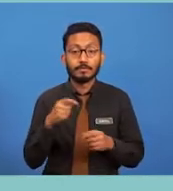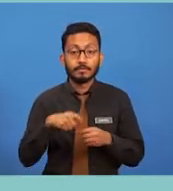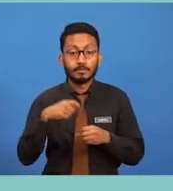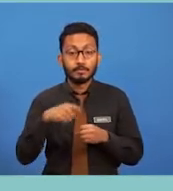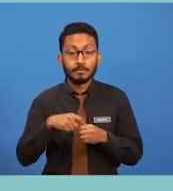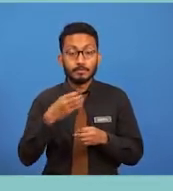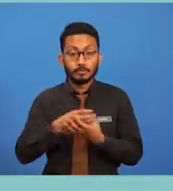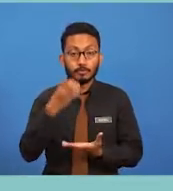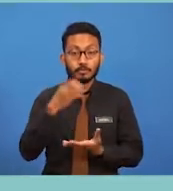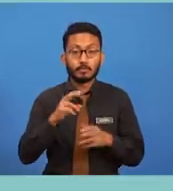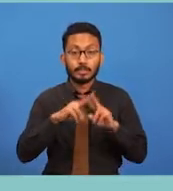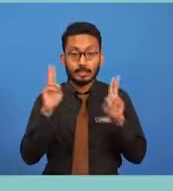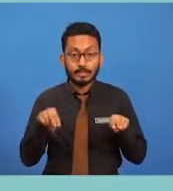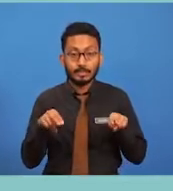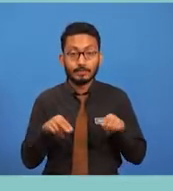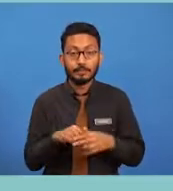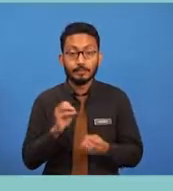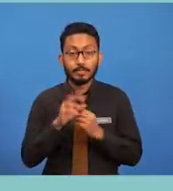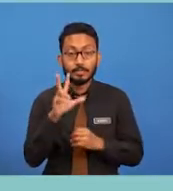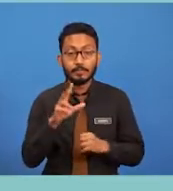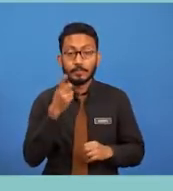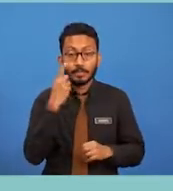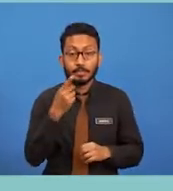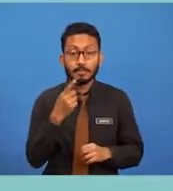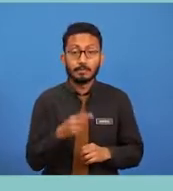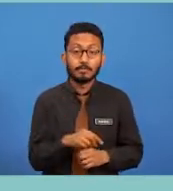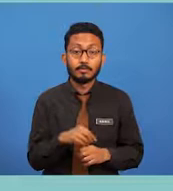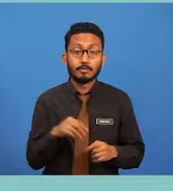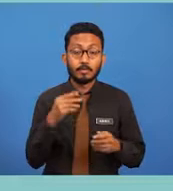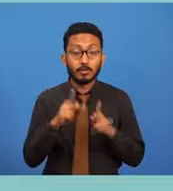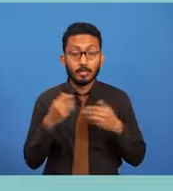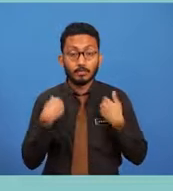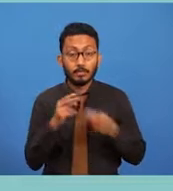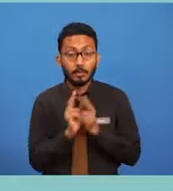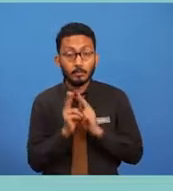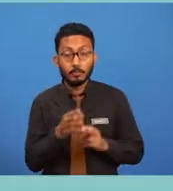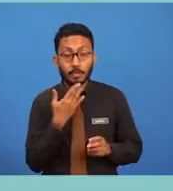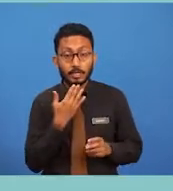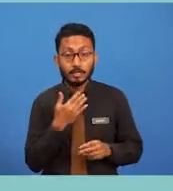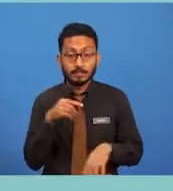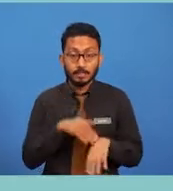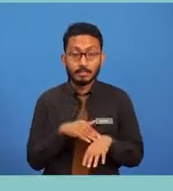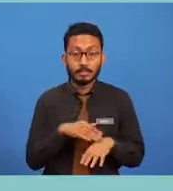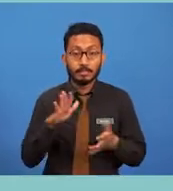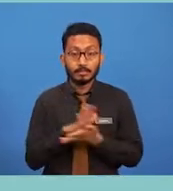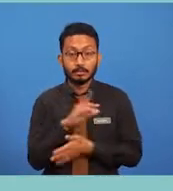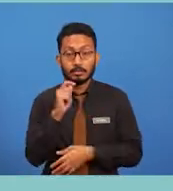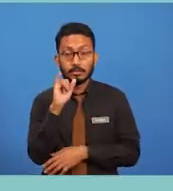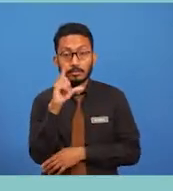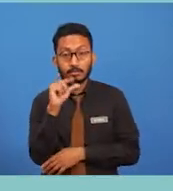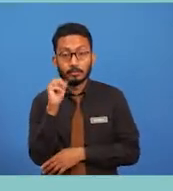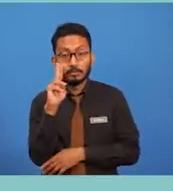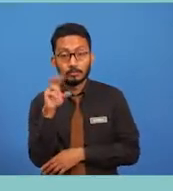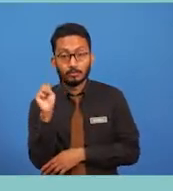Ketiga, perhatikan sebarang perubahan warna pada kertas litmus biru.